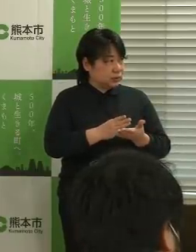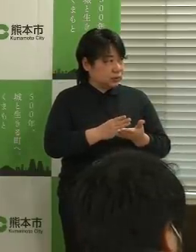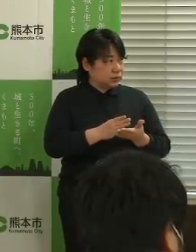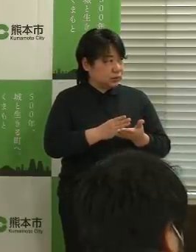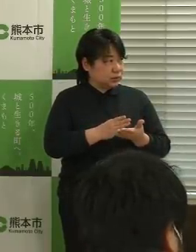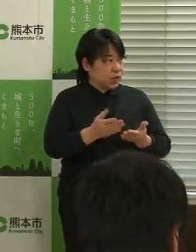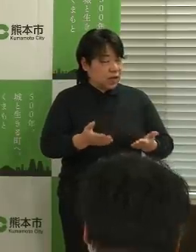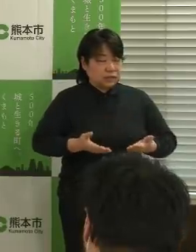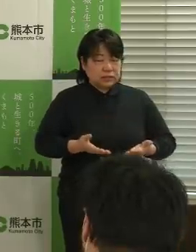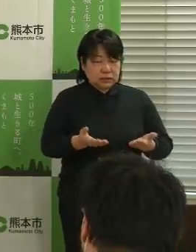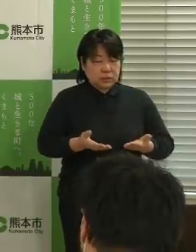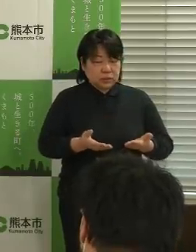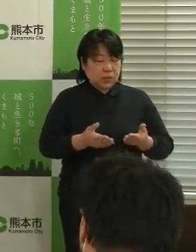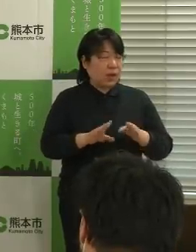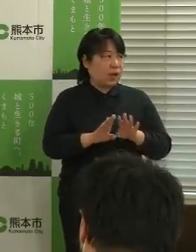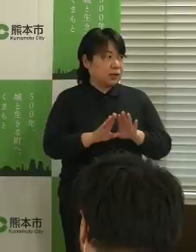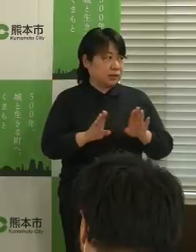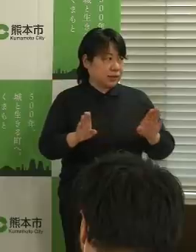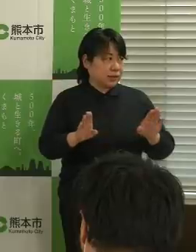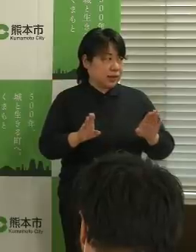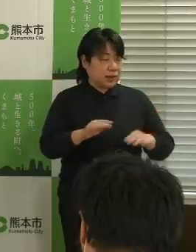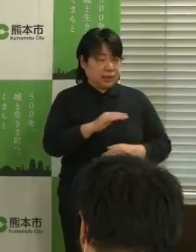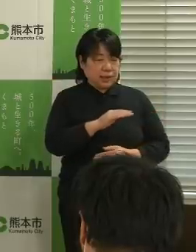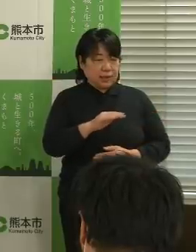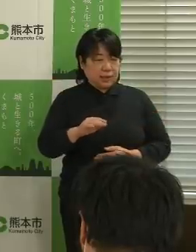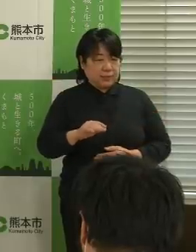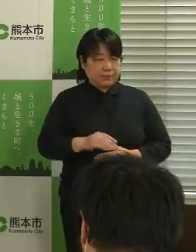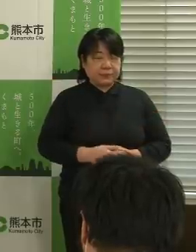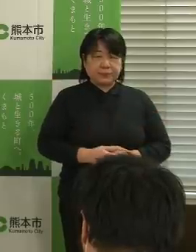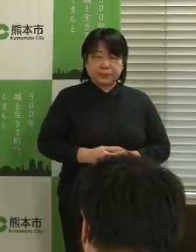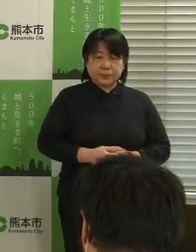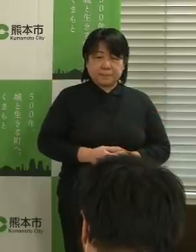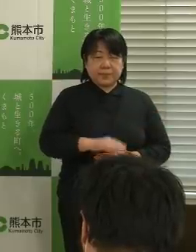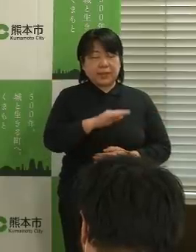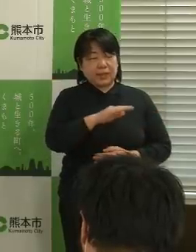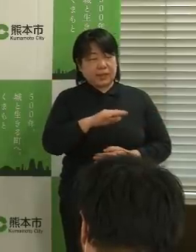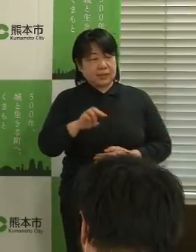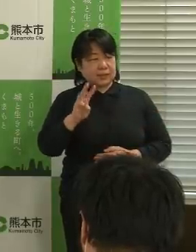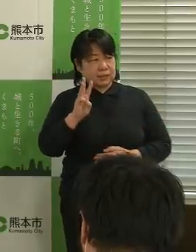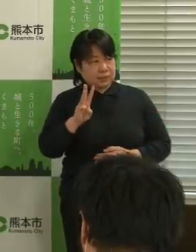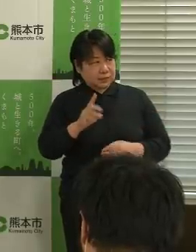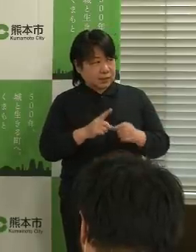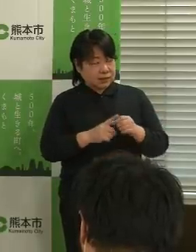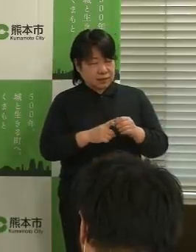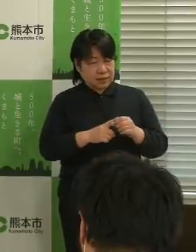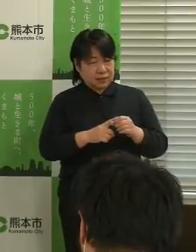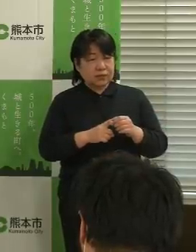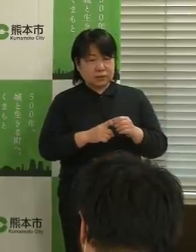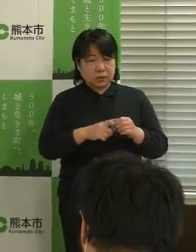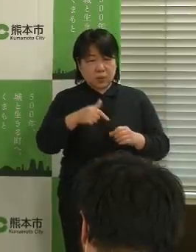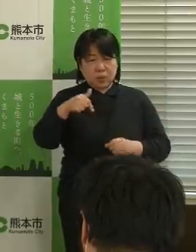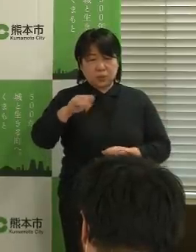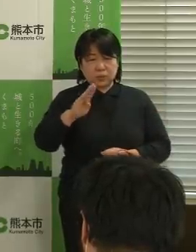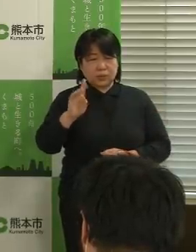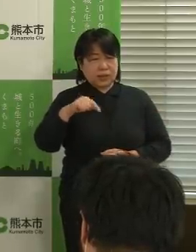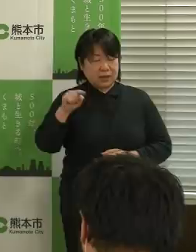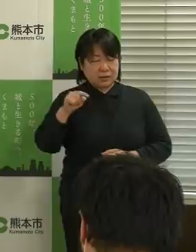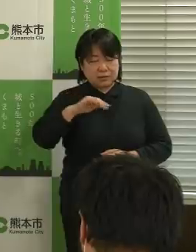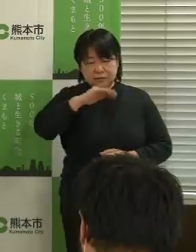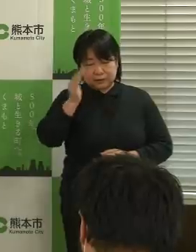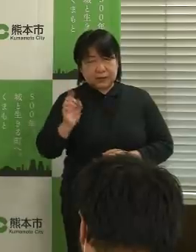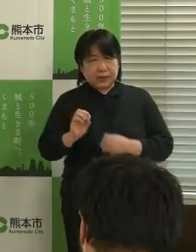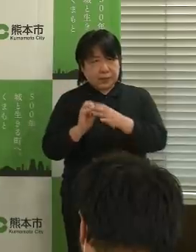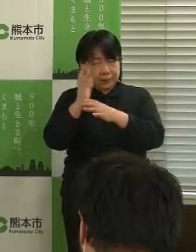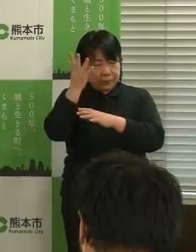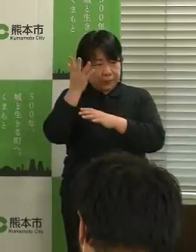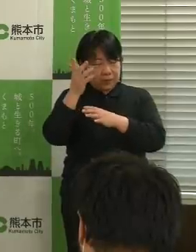地震の時はした、 はい、 あ、そうか、普賢岳の時か、ごめんなさい、普賢岳の時に中止をして、熊本地震の時